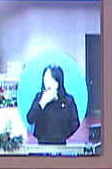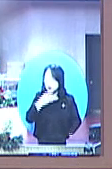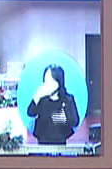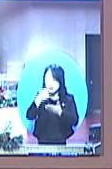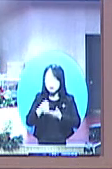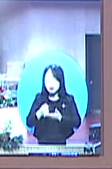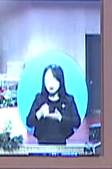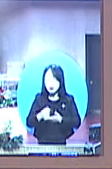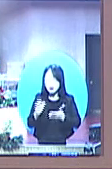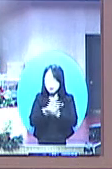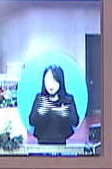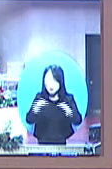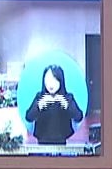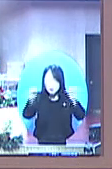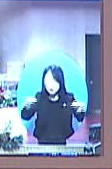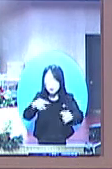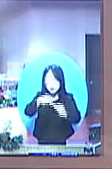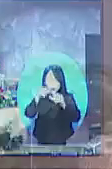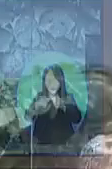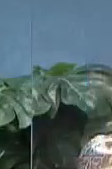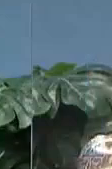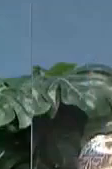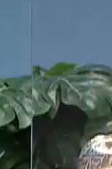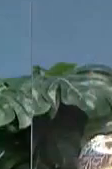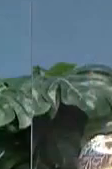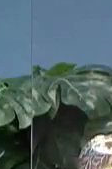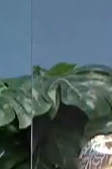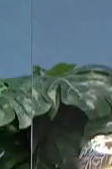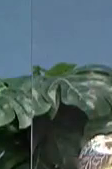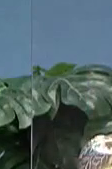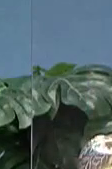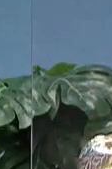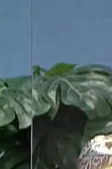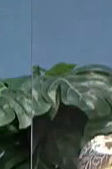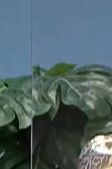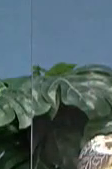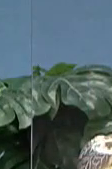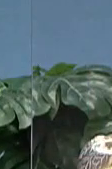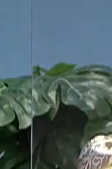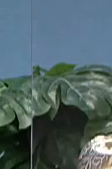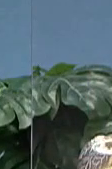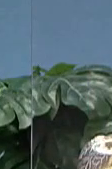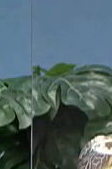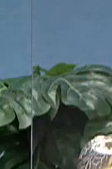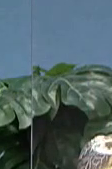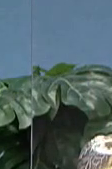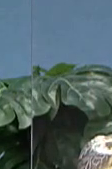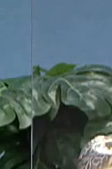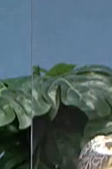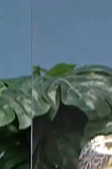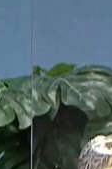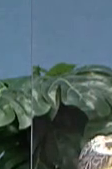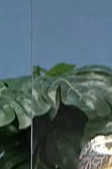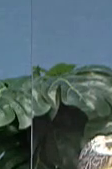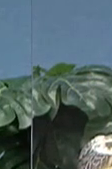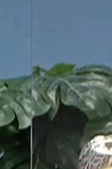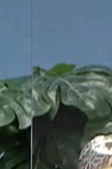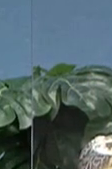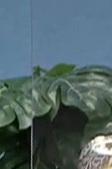받아서 베풀고 나누고 구제하고 선교하며 하나님의 영광에 대한 삶을 살아가도록 주님 우리의 삶을 복내려